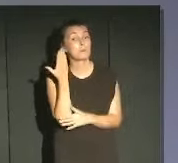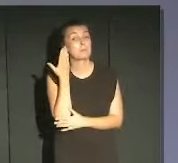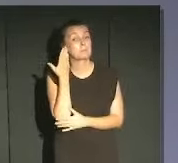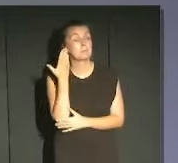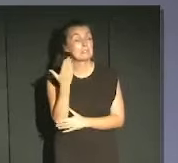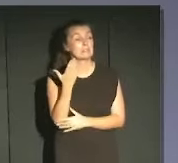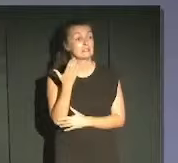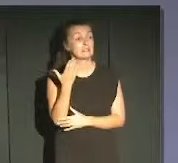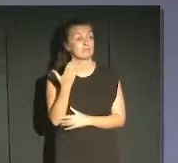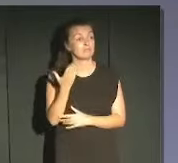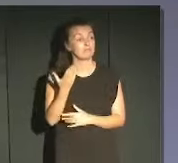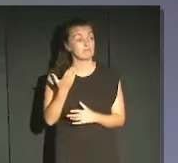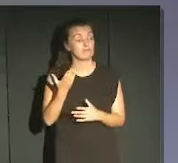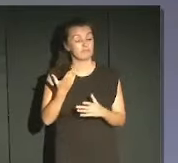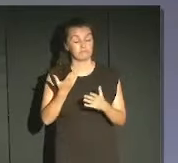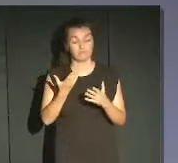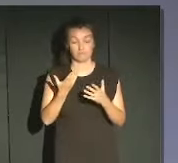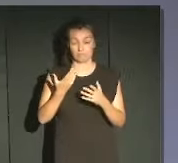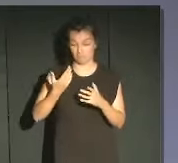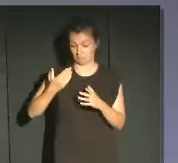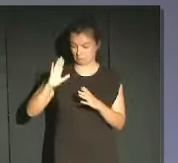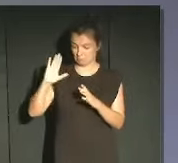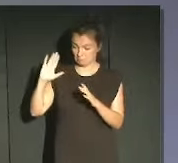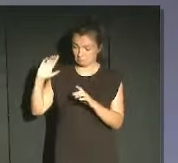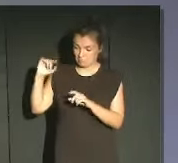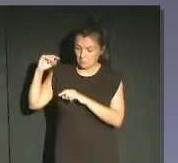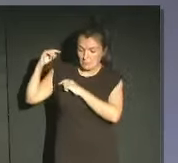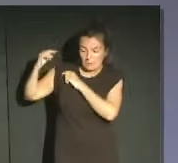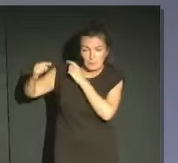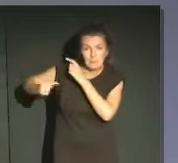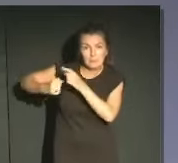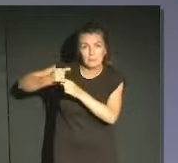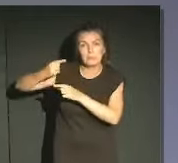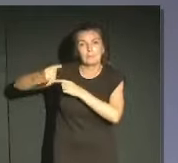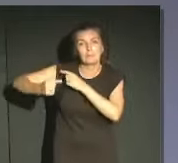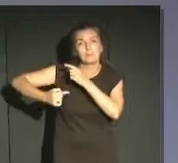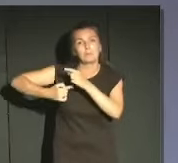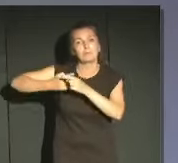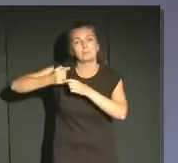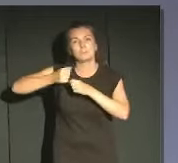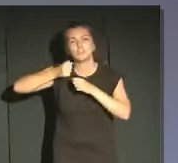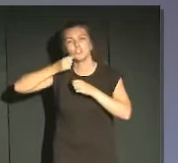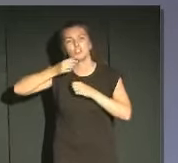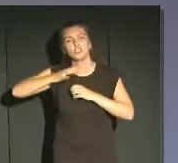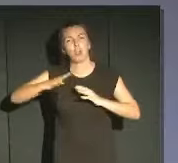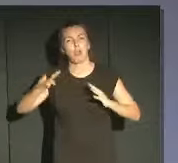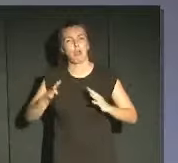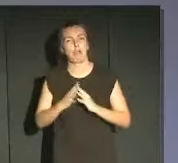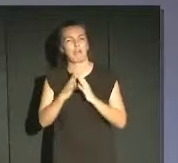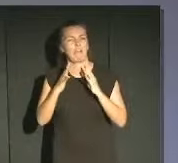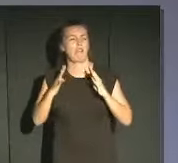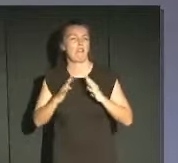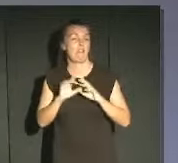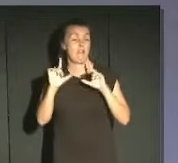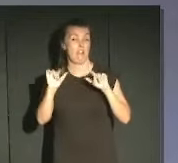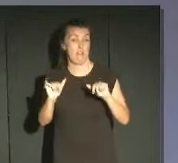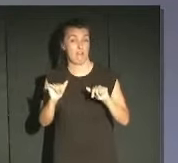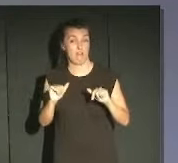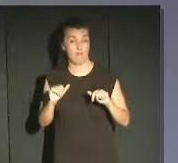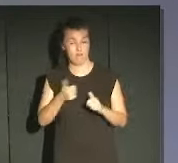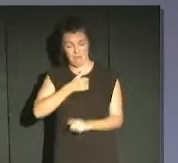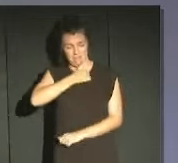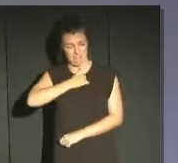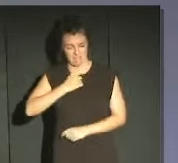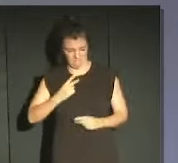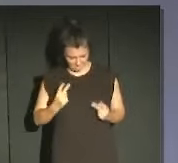faire couler jusqu'à leur sang pour elle n guerre et même donner leur vie